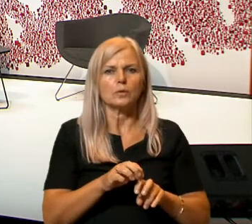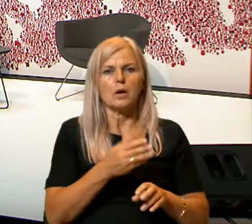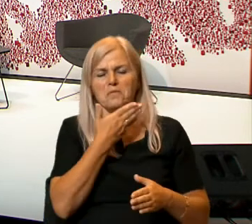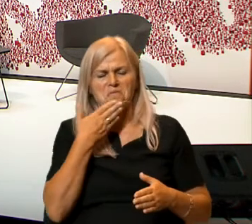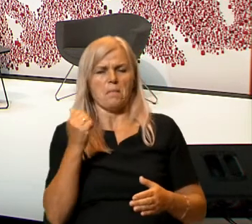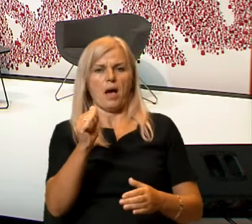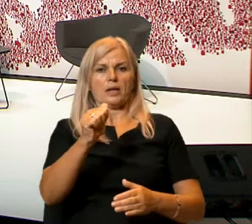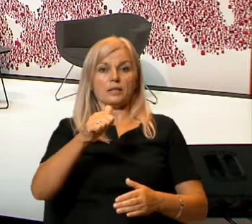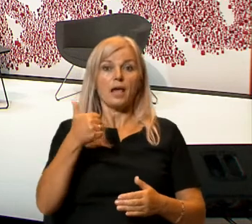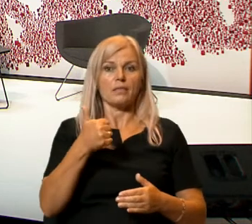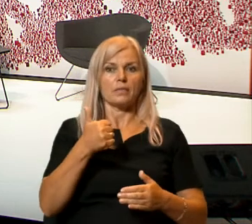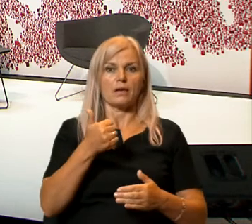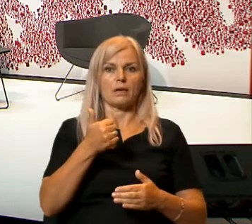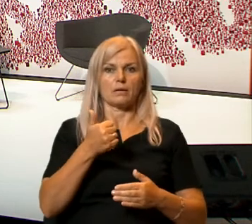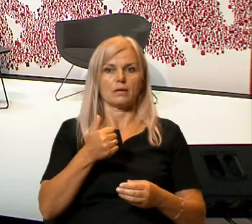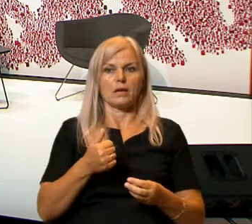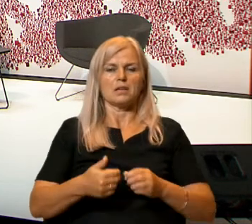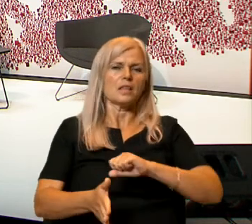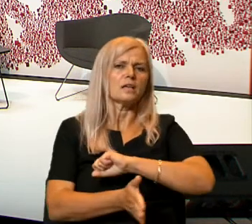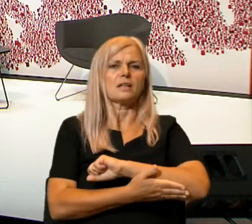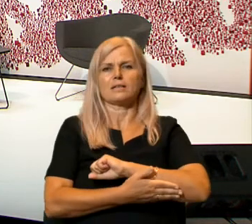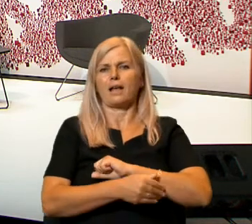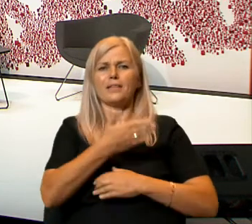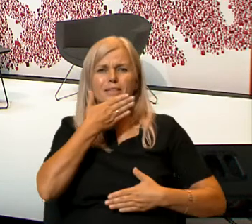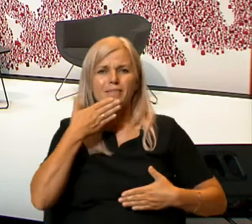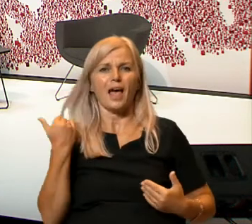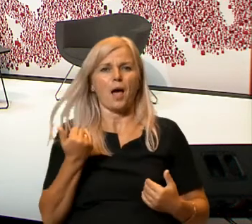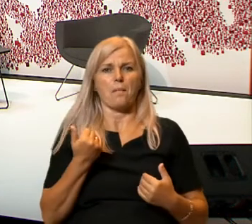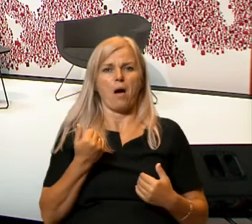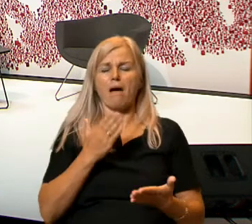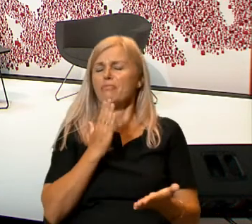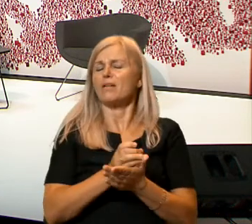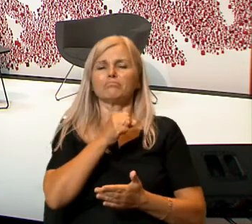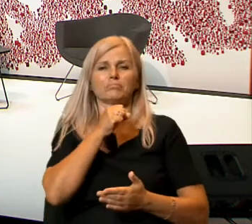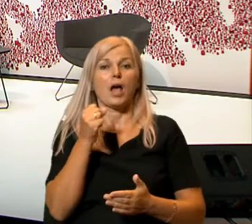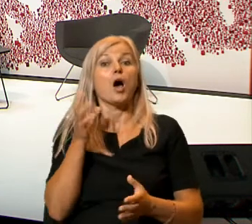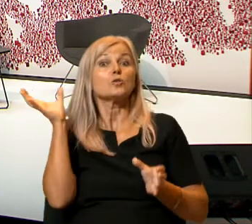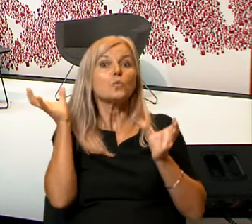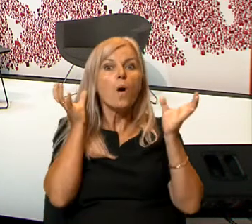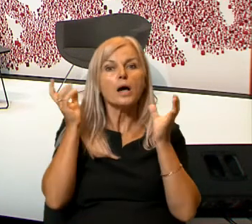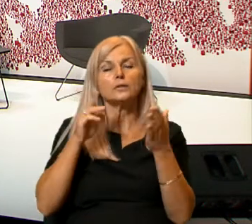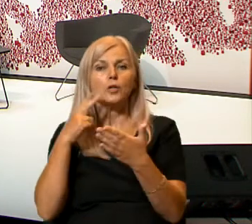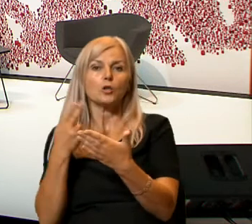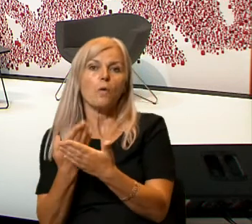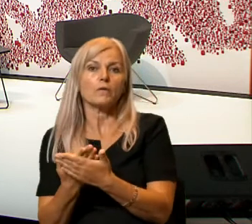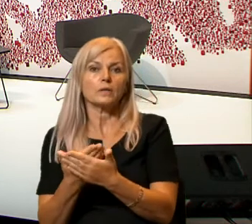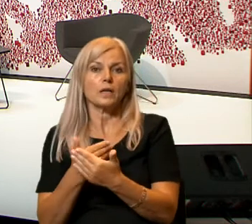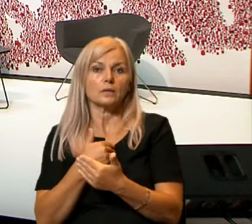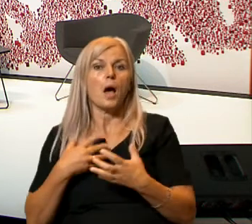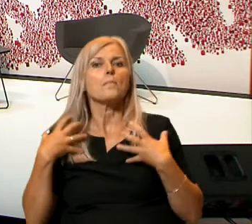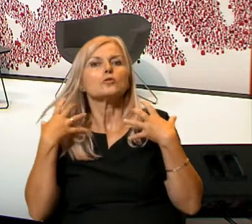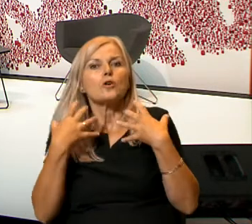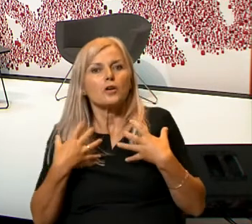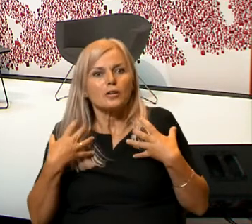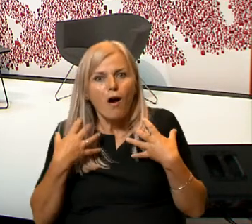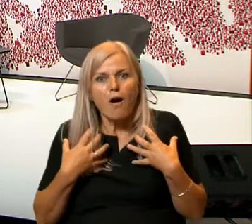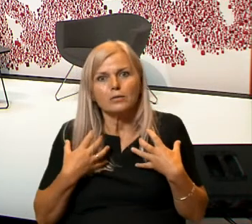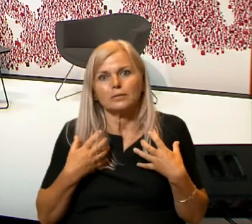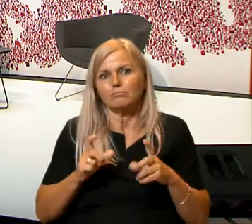jednej niepodważalnej zasady. Słuchanie i odpowiadanie na przyrodę oznacza,